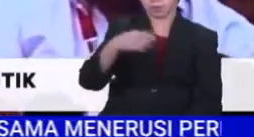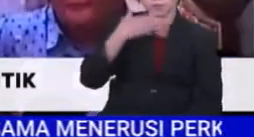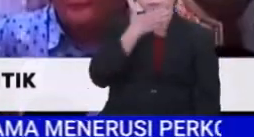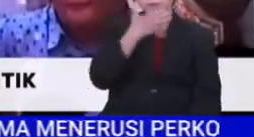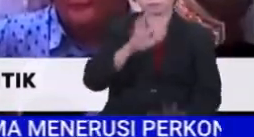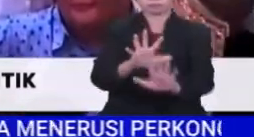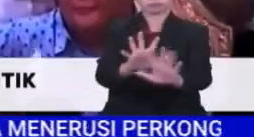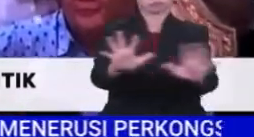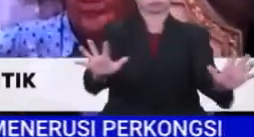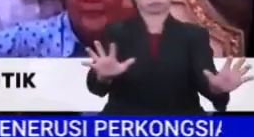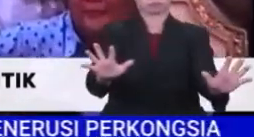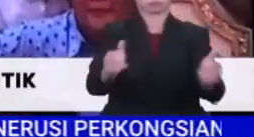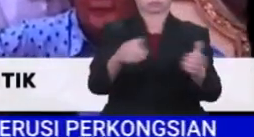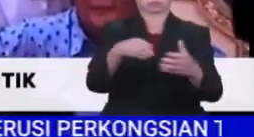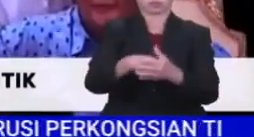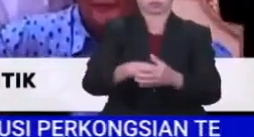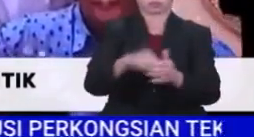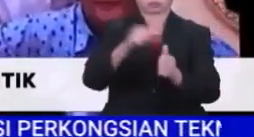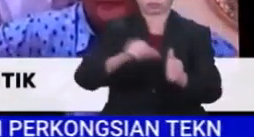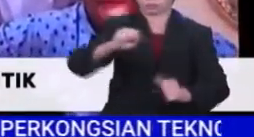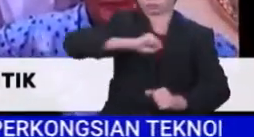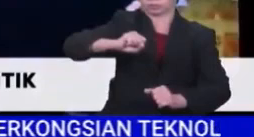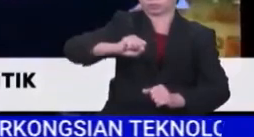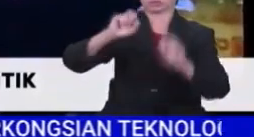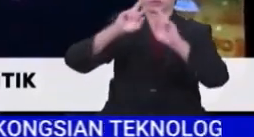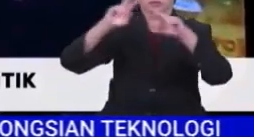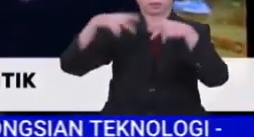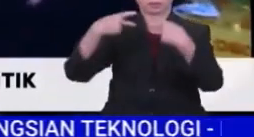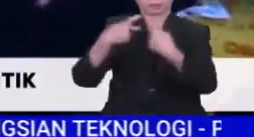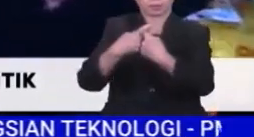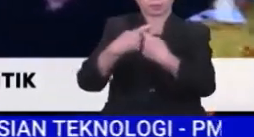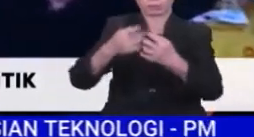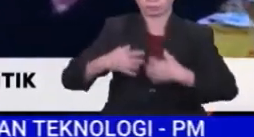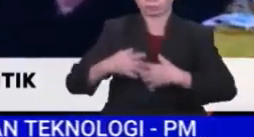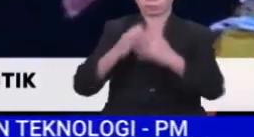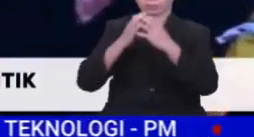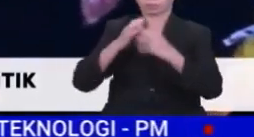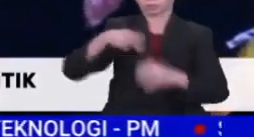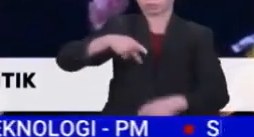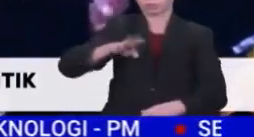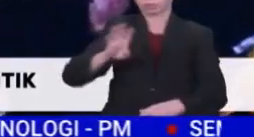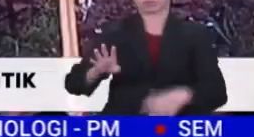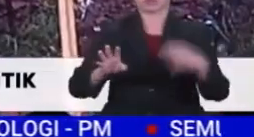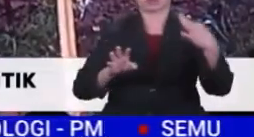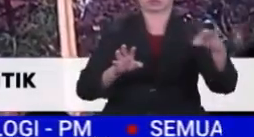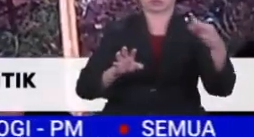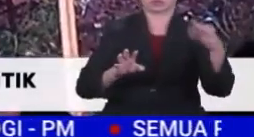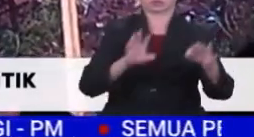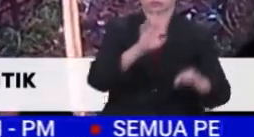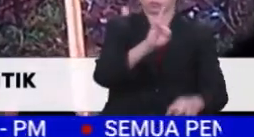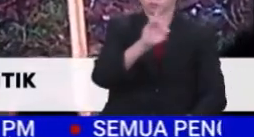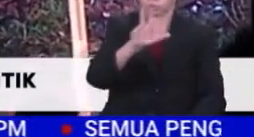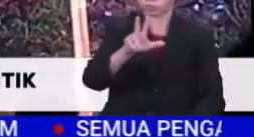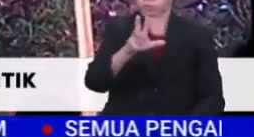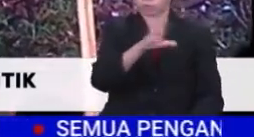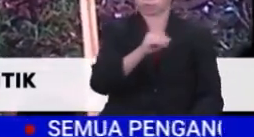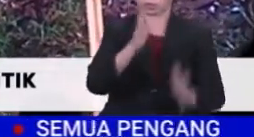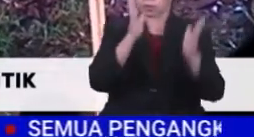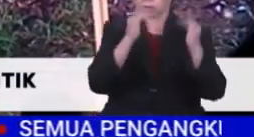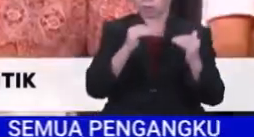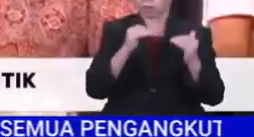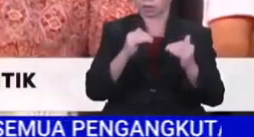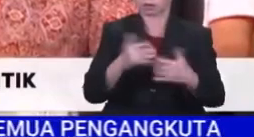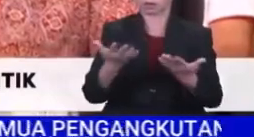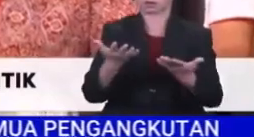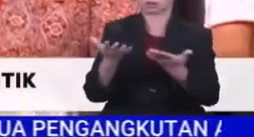sebagai barisan hadapan dalam setiap perjalanan pasti sejak perubahan Bibi pada 1973 sambil berharap